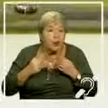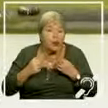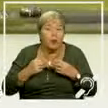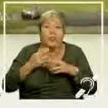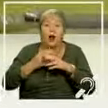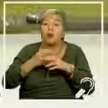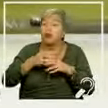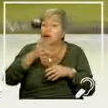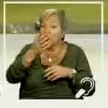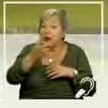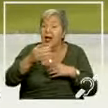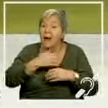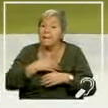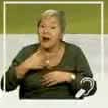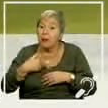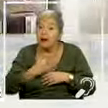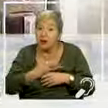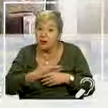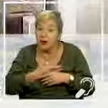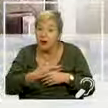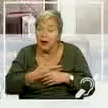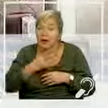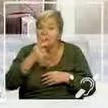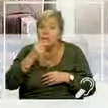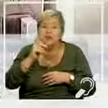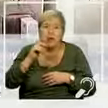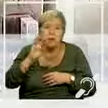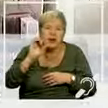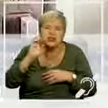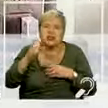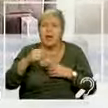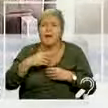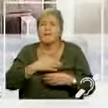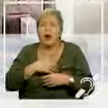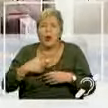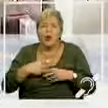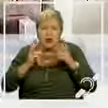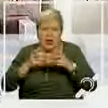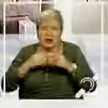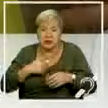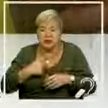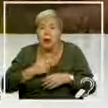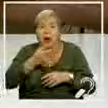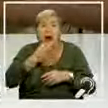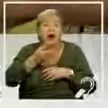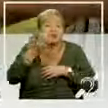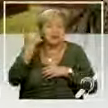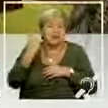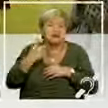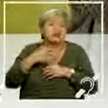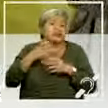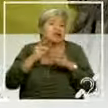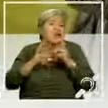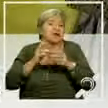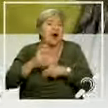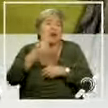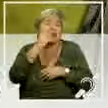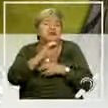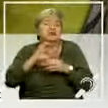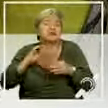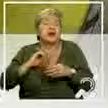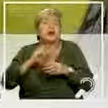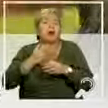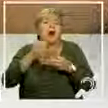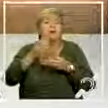bolile de plămâni. Vorbim aici de TBC sau de pneumonie. Se tratau în urmă cu câțiva ani cu un singur tip de antibiotic, cu